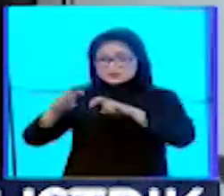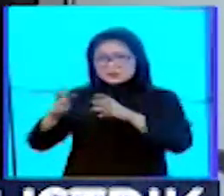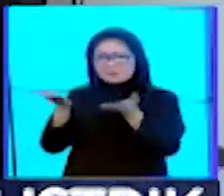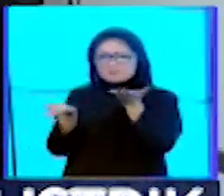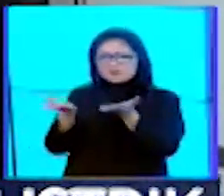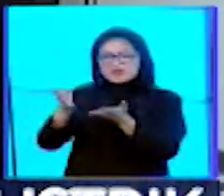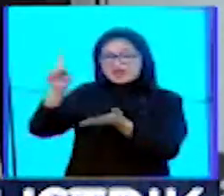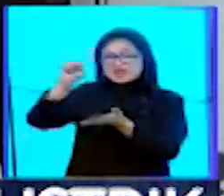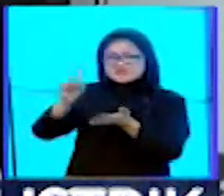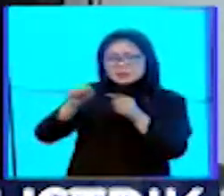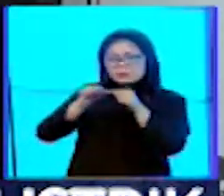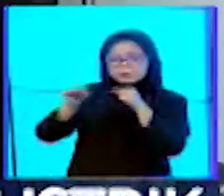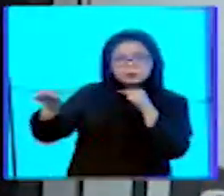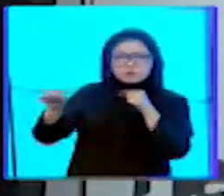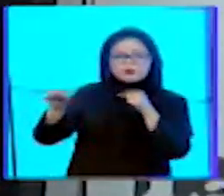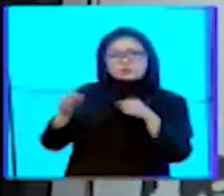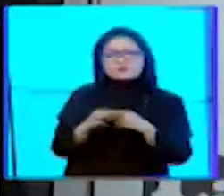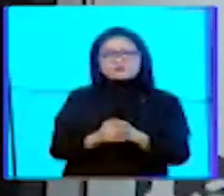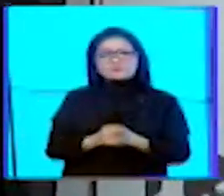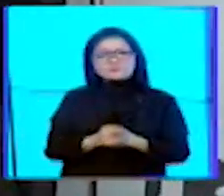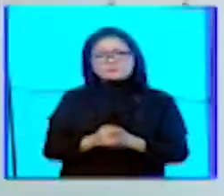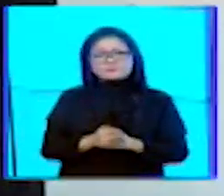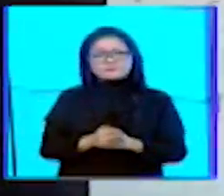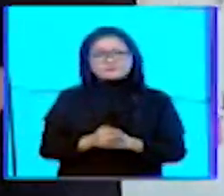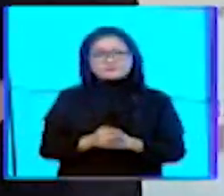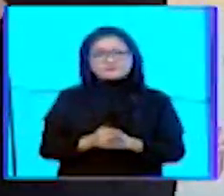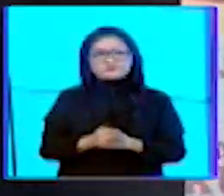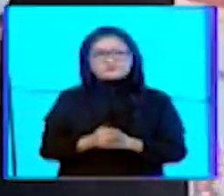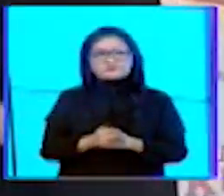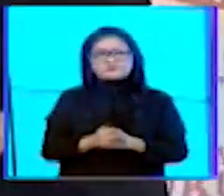listrik. Dari Tangerang, Banten, Sukron, iNews melaporkan.